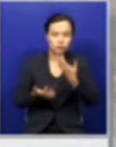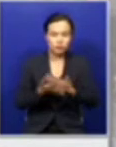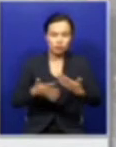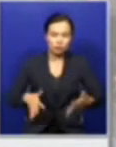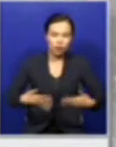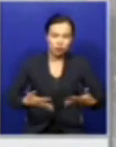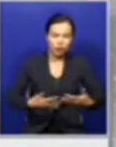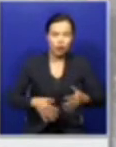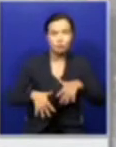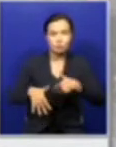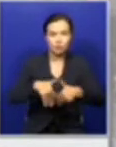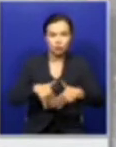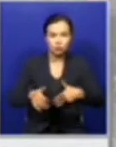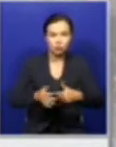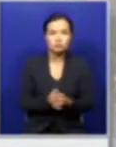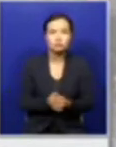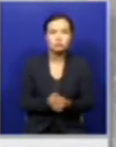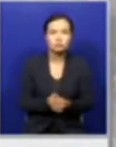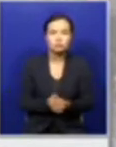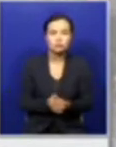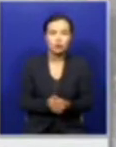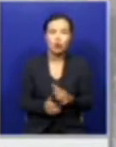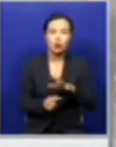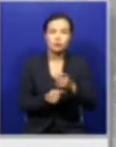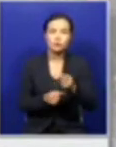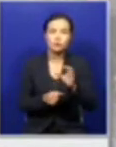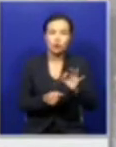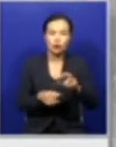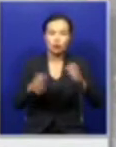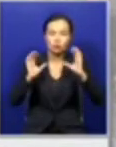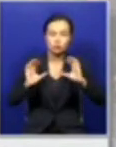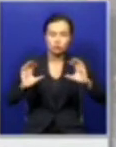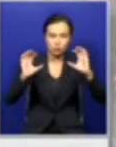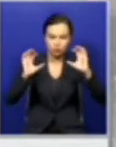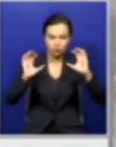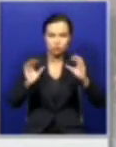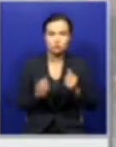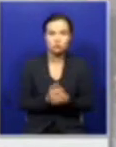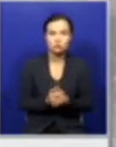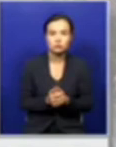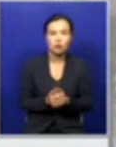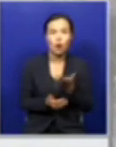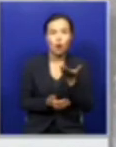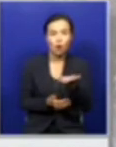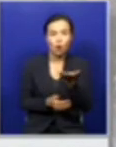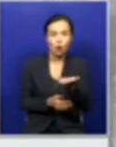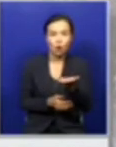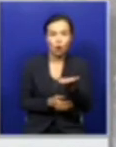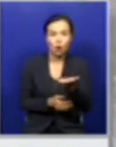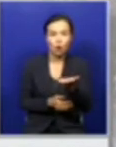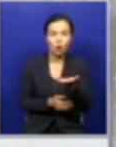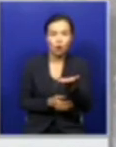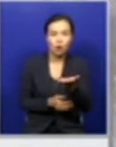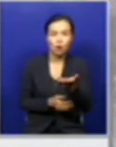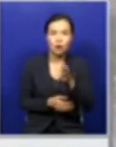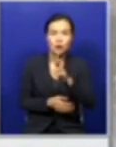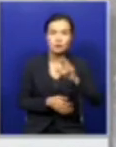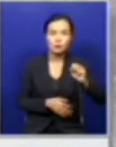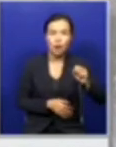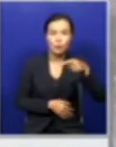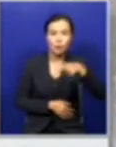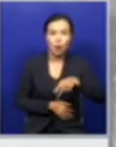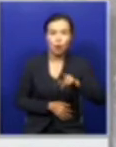กต่ำที่เกิดจากโควิด-19 ทำให้รัฐบาลต้องขอสภาออกพ.ร.ก.